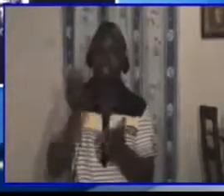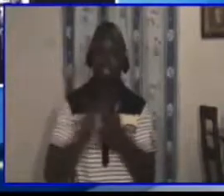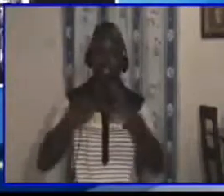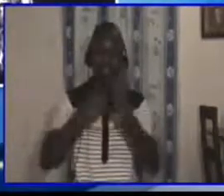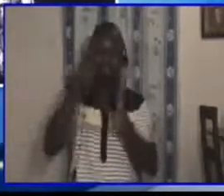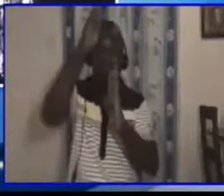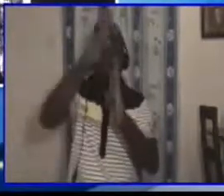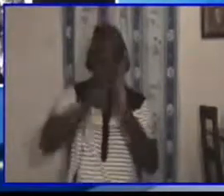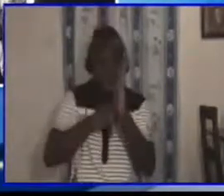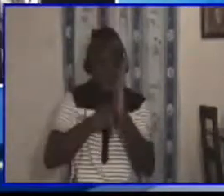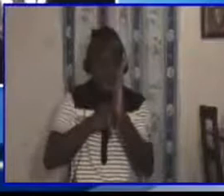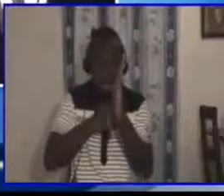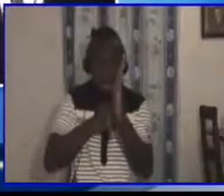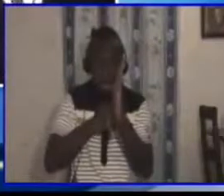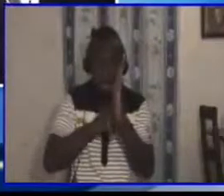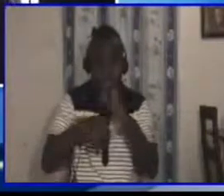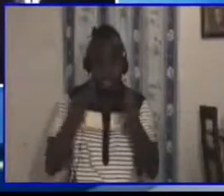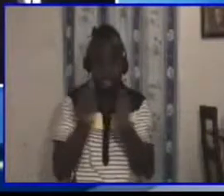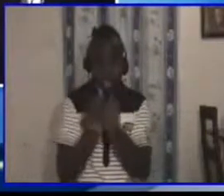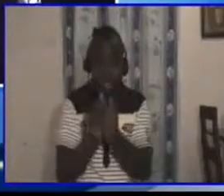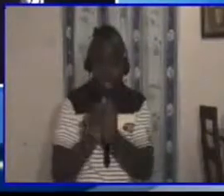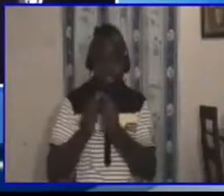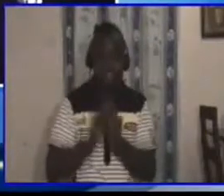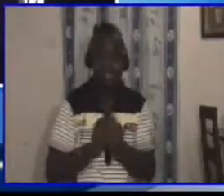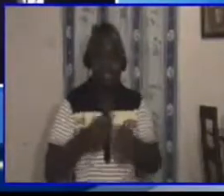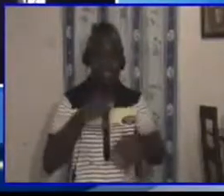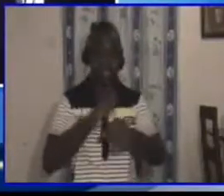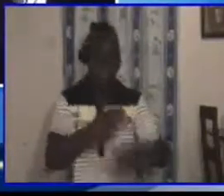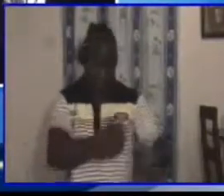per il concilio di nicea